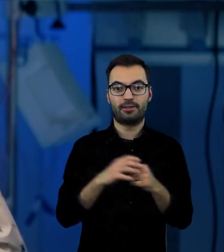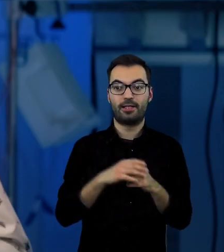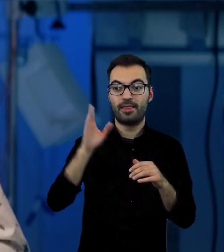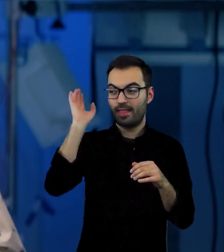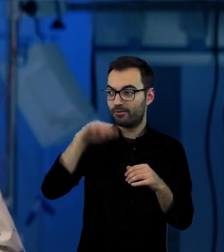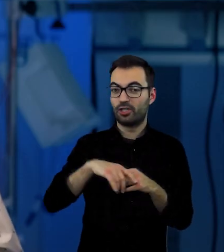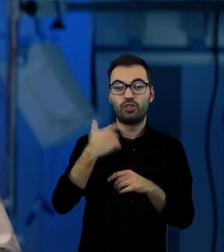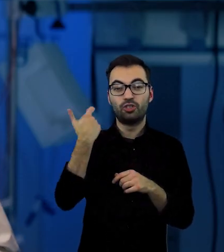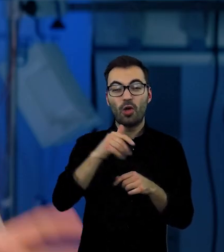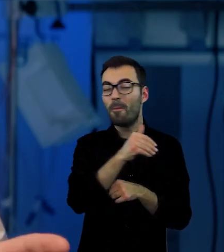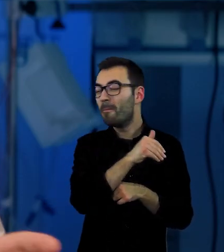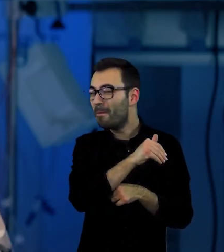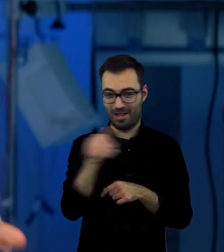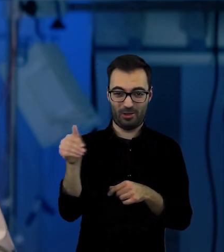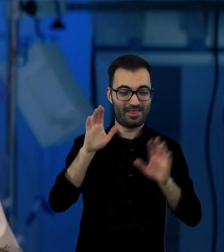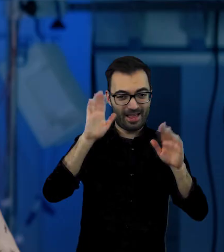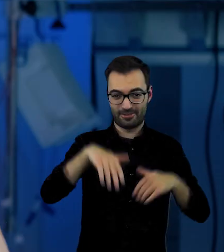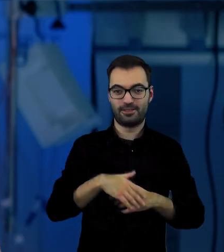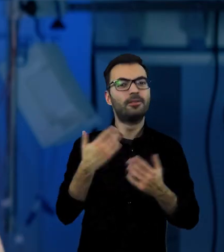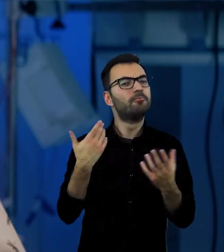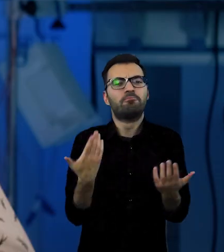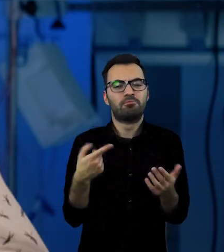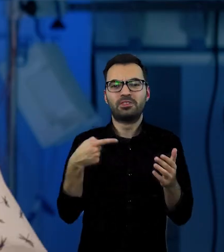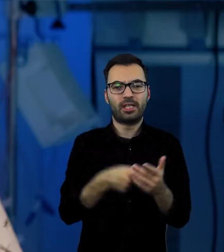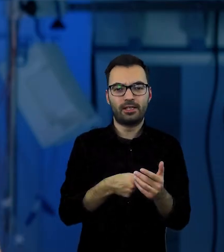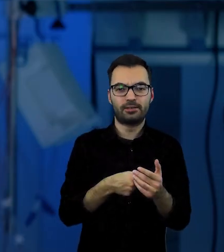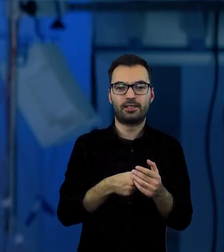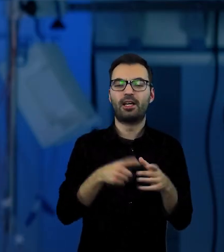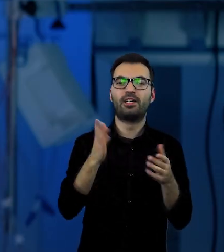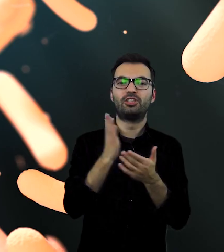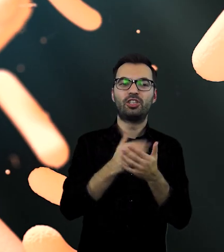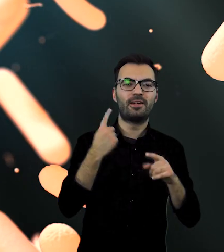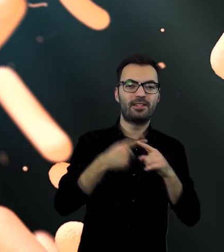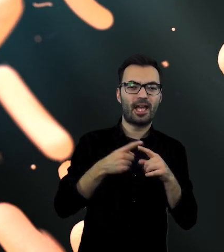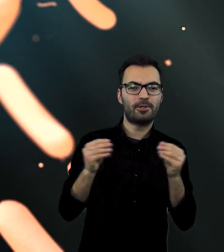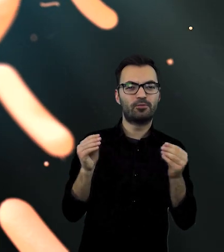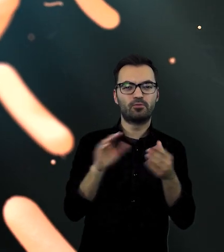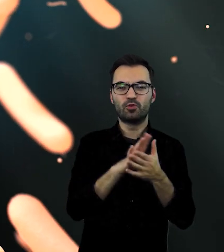się tam ogromna liczba bakterii, możliwe, że są i że jest ich nawet 100 bilionów.